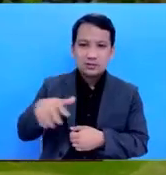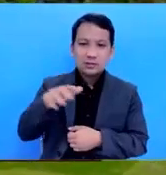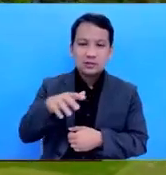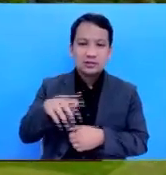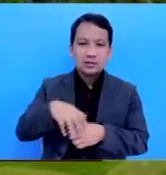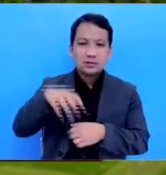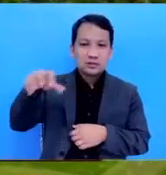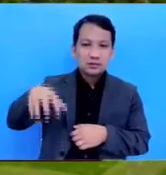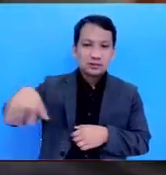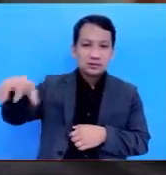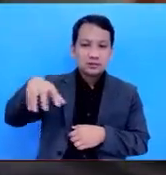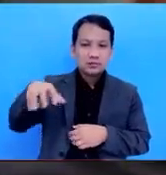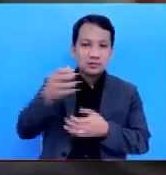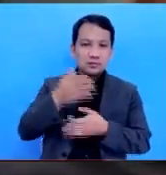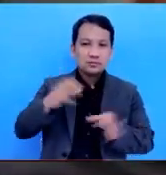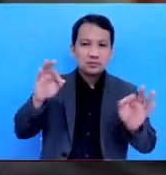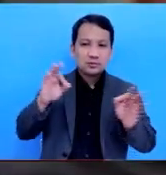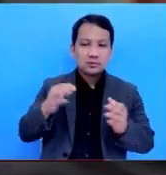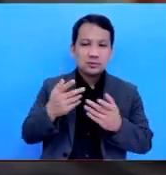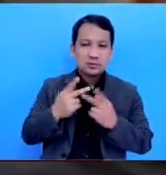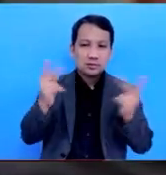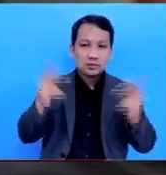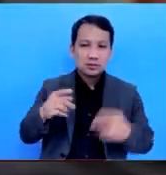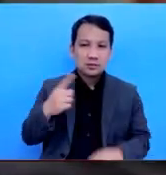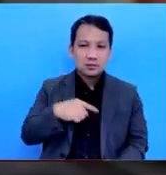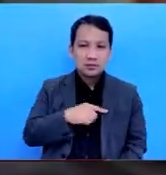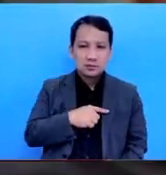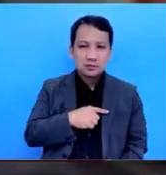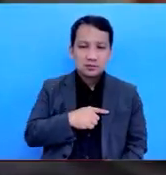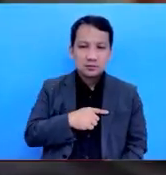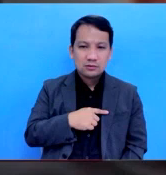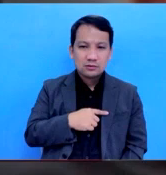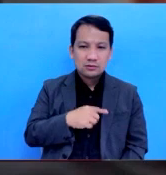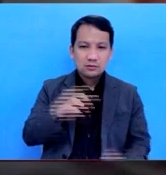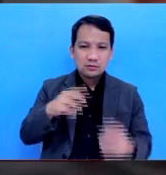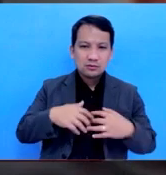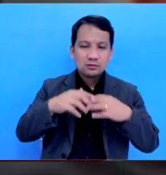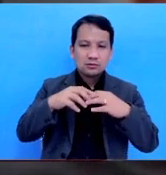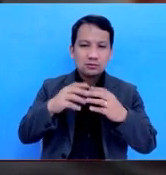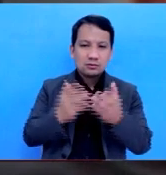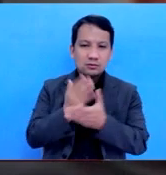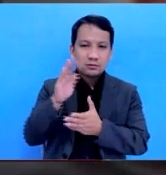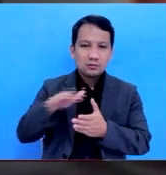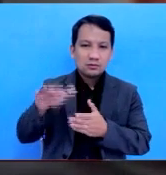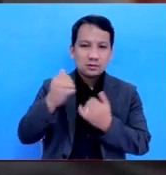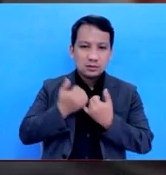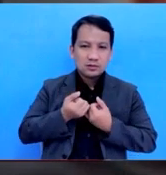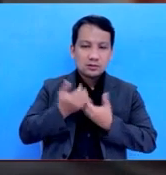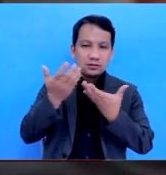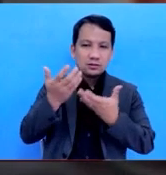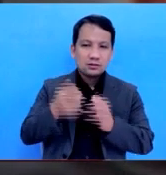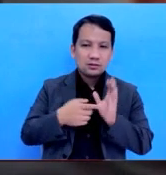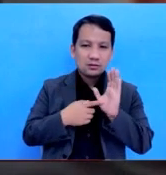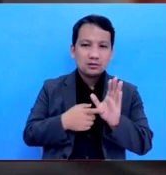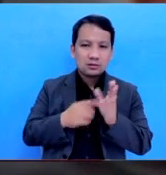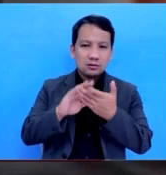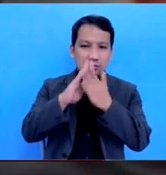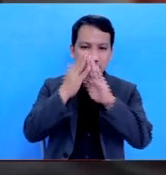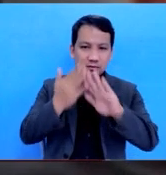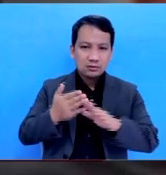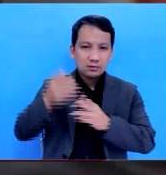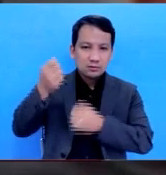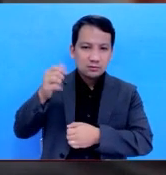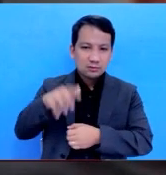ilalaang Freedom Park. Babala kami na itaguyod yung ating karapatan na makapagpahayag at mapayapang protesta